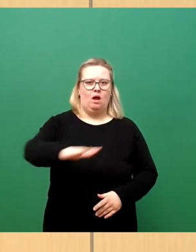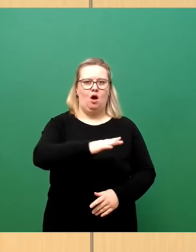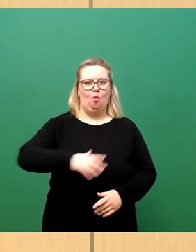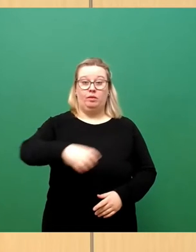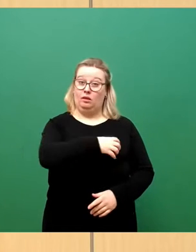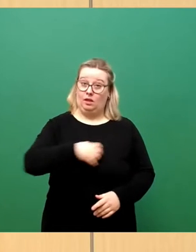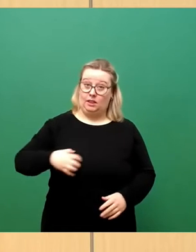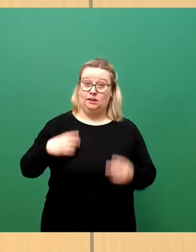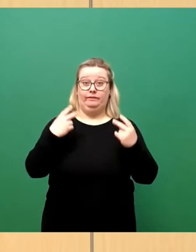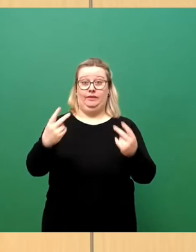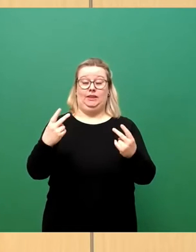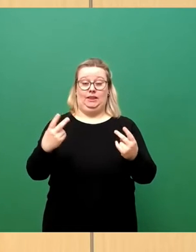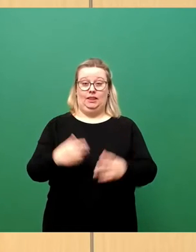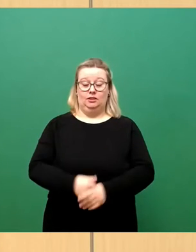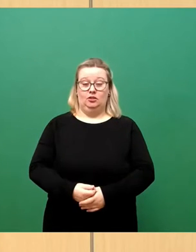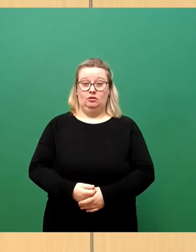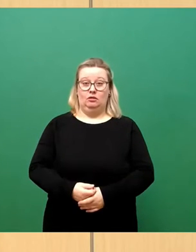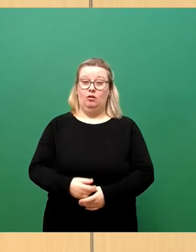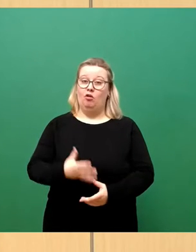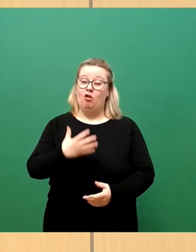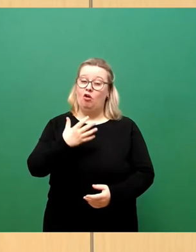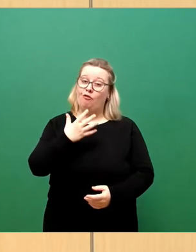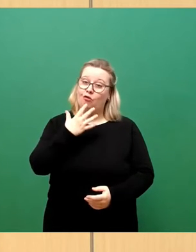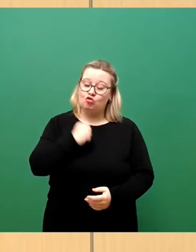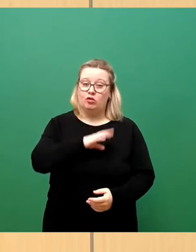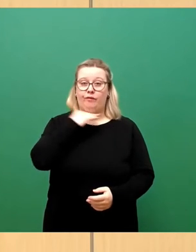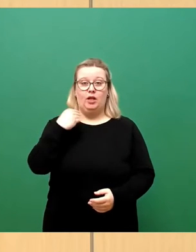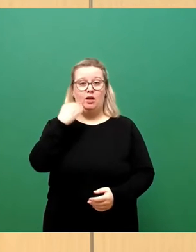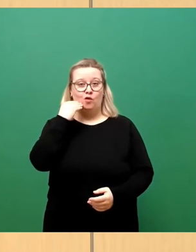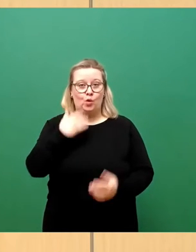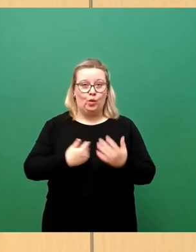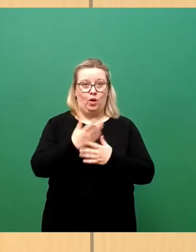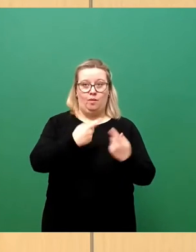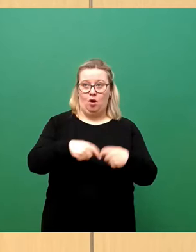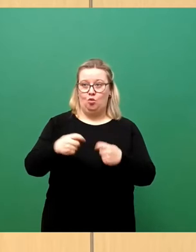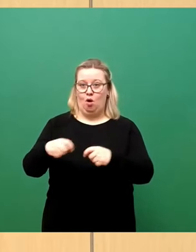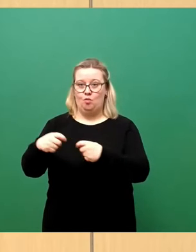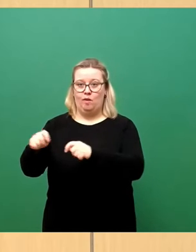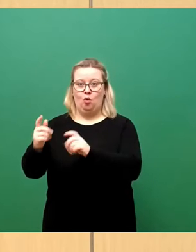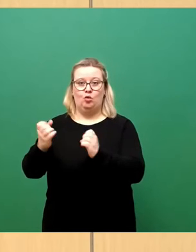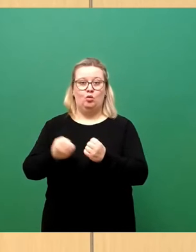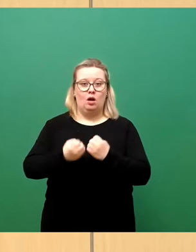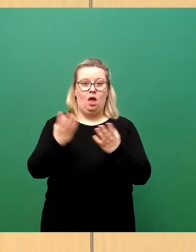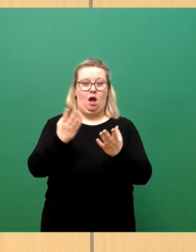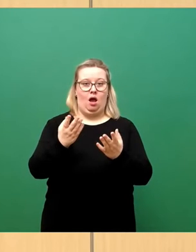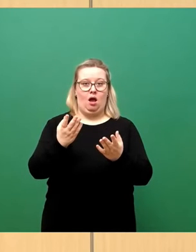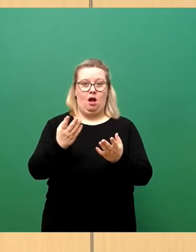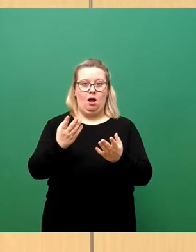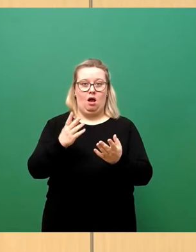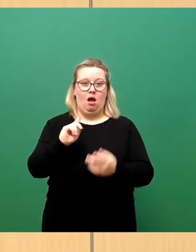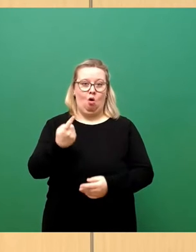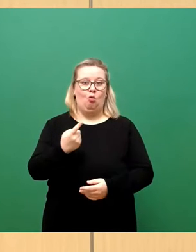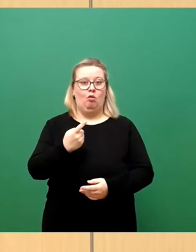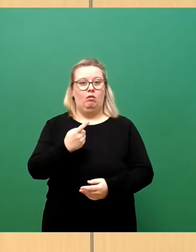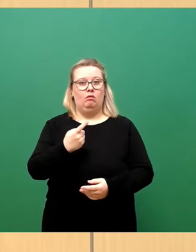ist. Möglichst viele Wohnungen sollten neu entstehen und natürlich auch darunter viele, möglichst